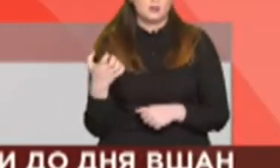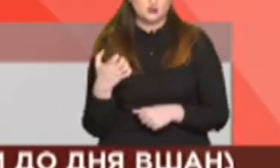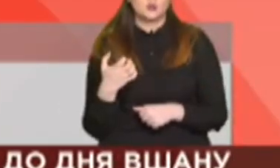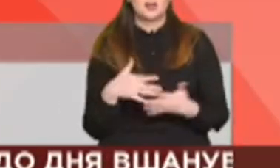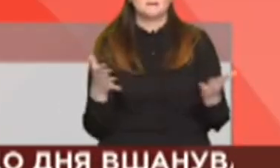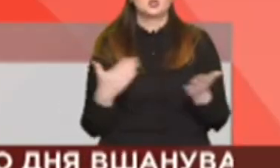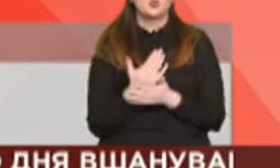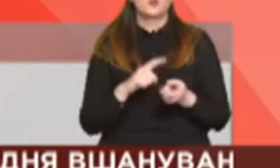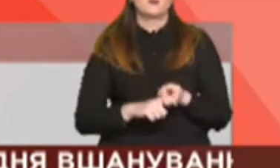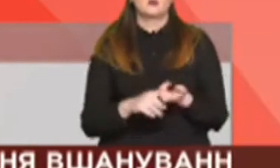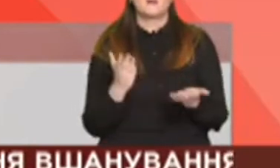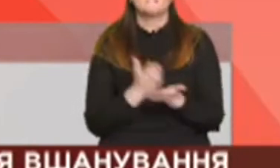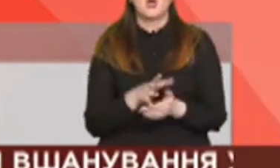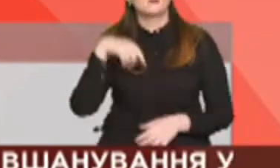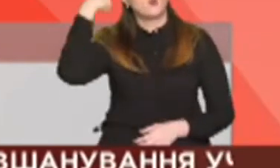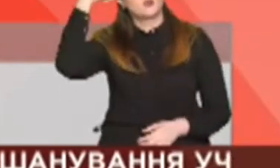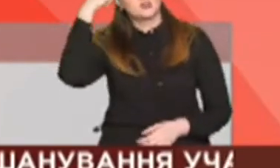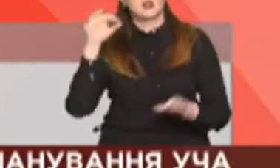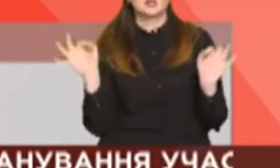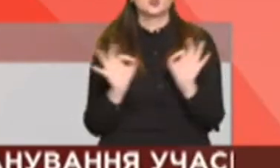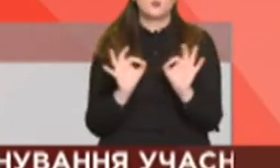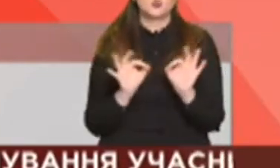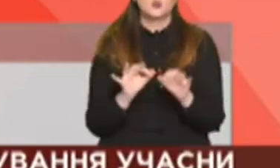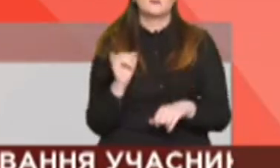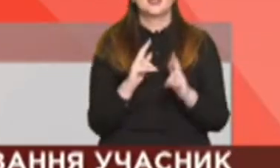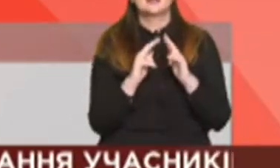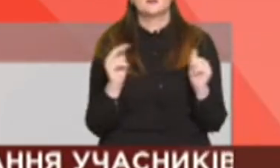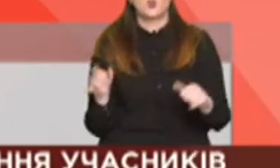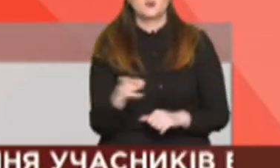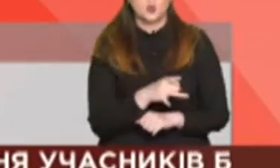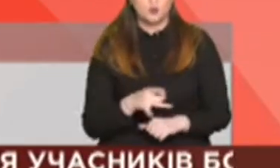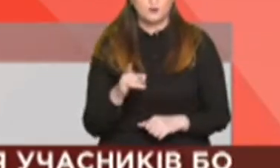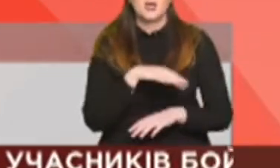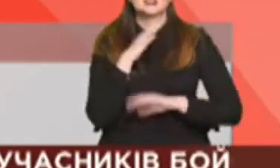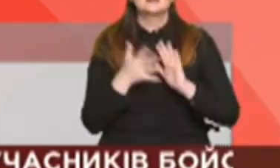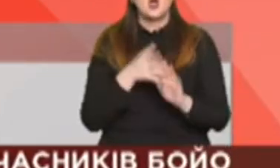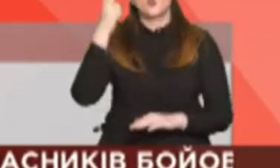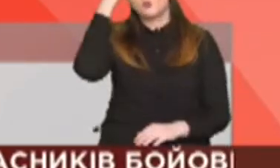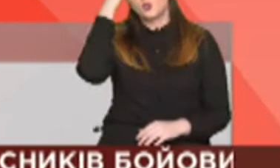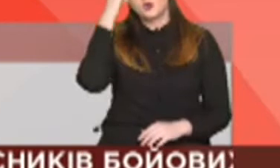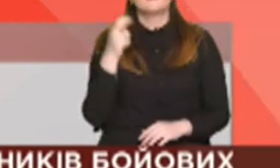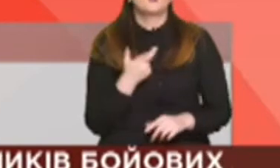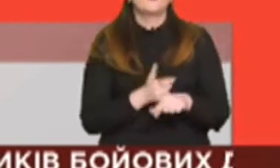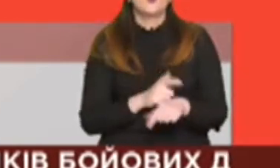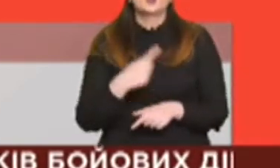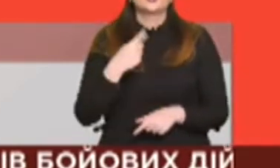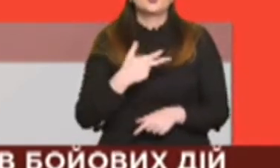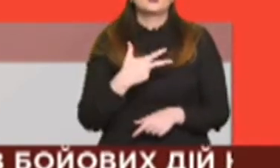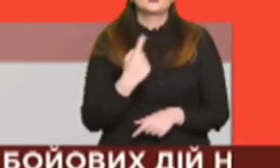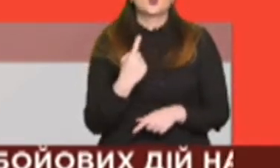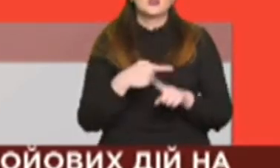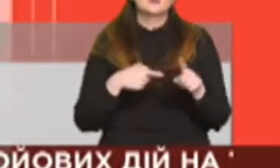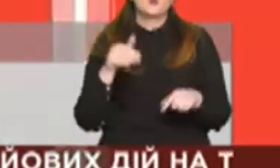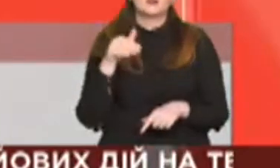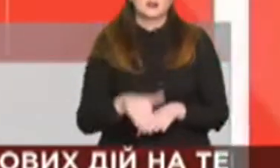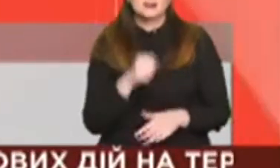нових інфікувань за добу маємо в Дарницькому, Солом'янському та в Дніпровському районах. Загалом у Києві понад